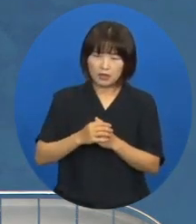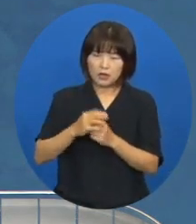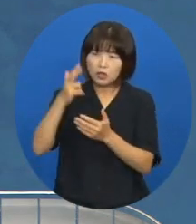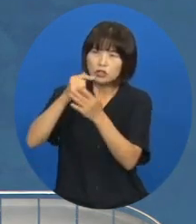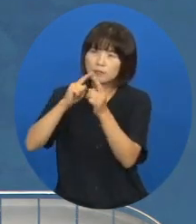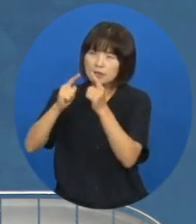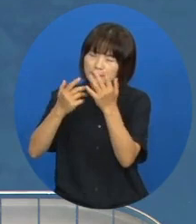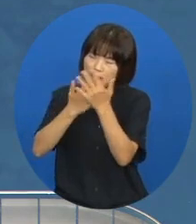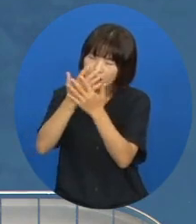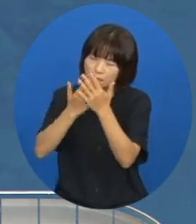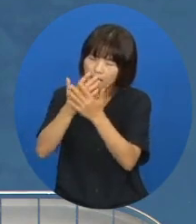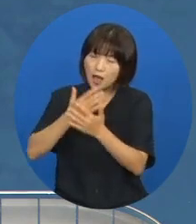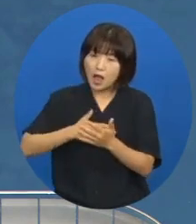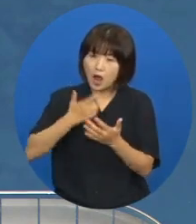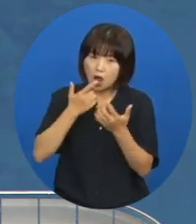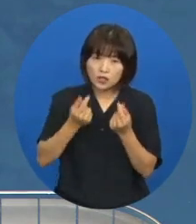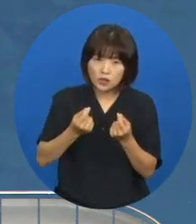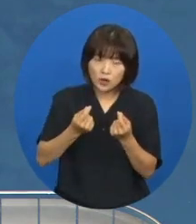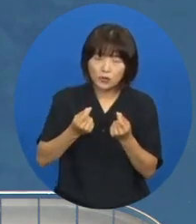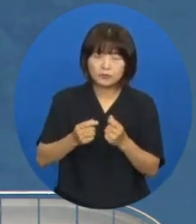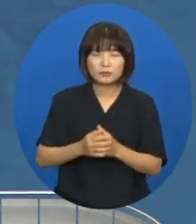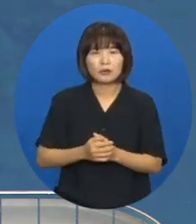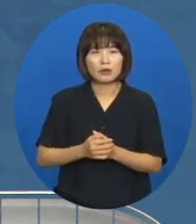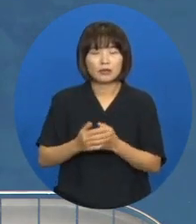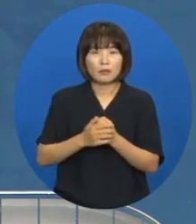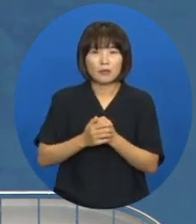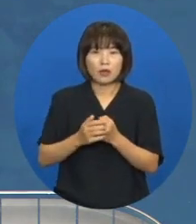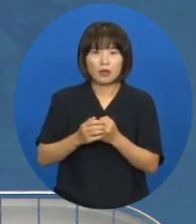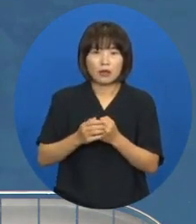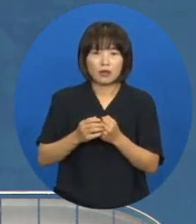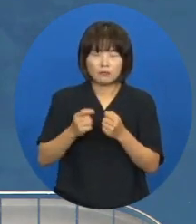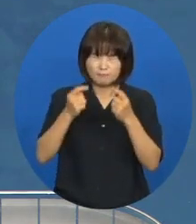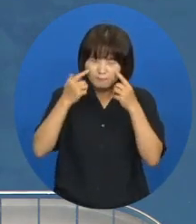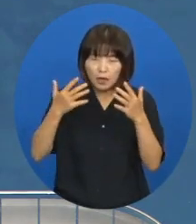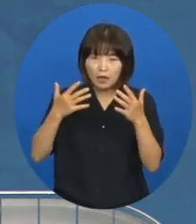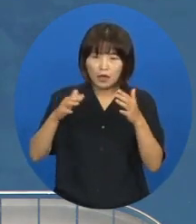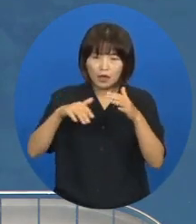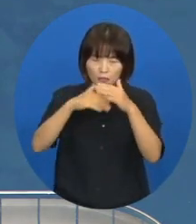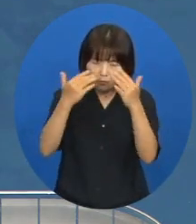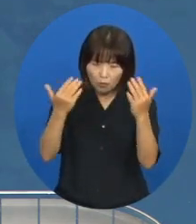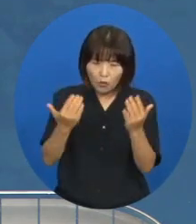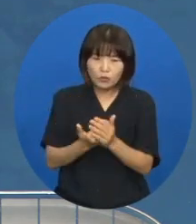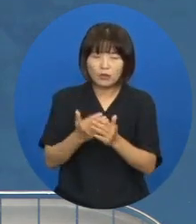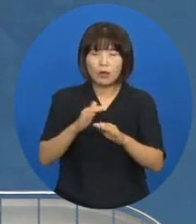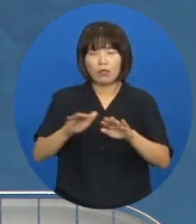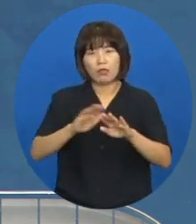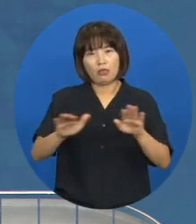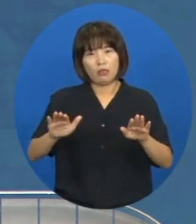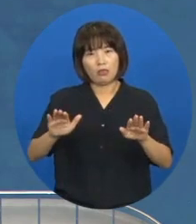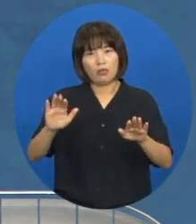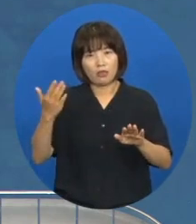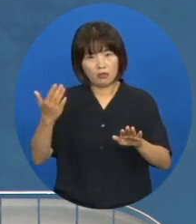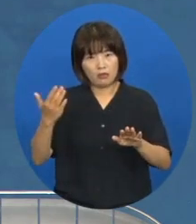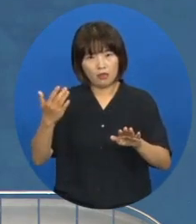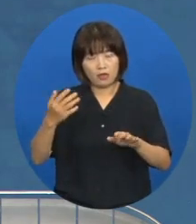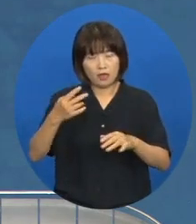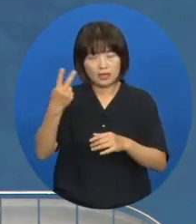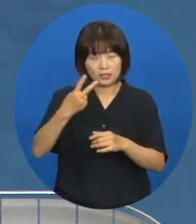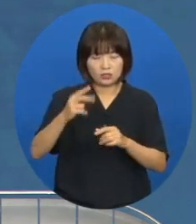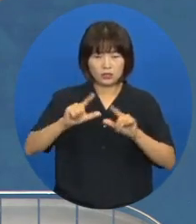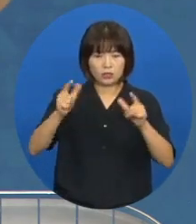것처럼 그러면서 모든 것이 풀어지기 시작해요. 2000년 전에